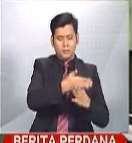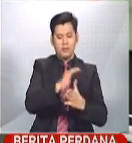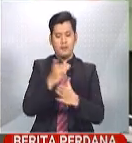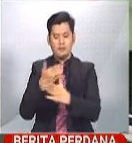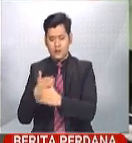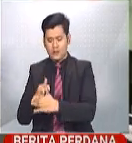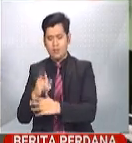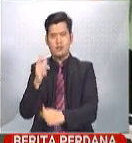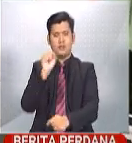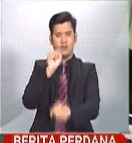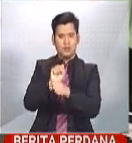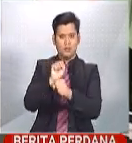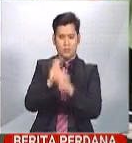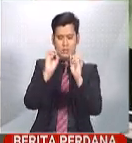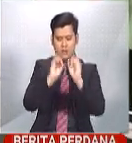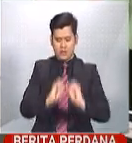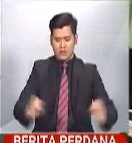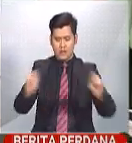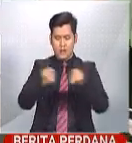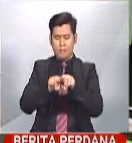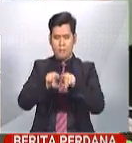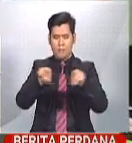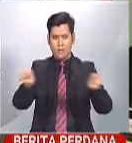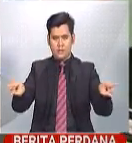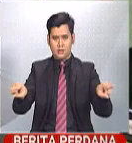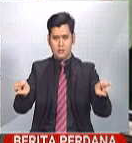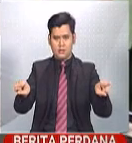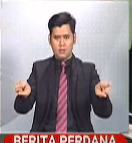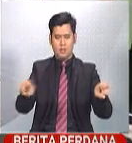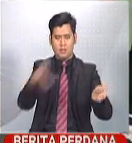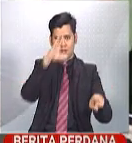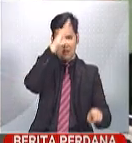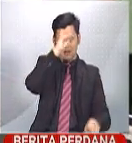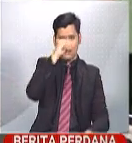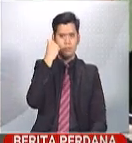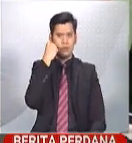dalam ketenteraan tidak ada perbezaan jantina diambil kira.